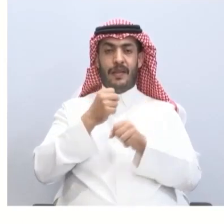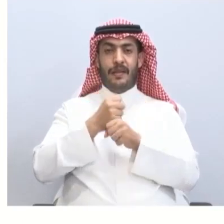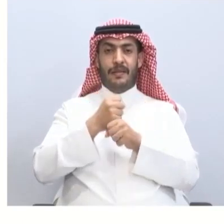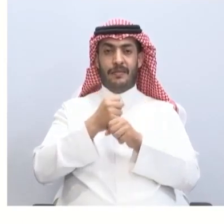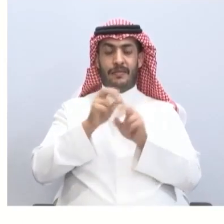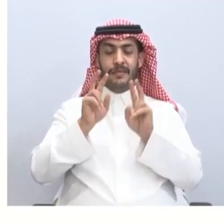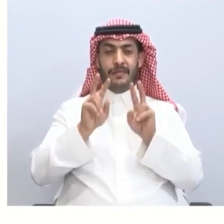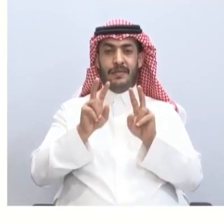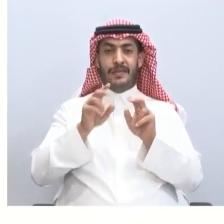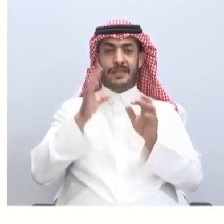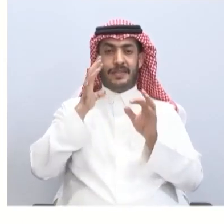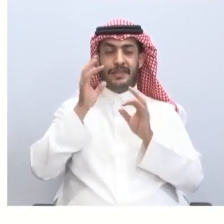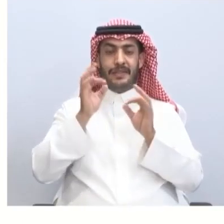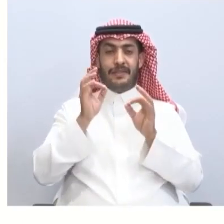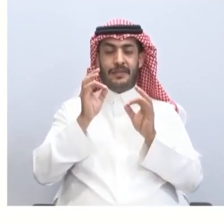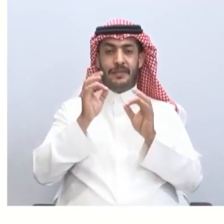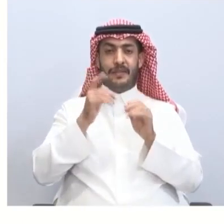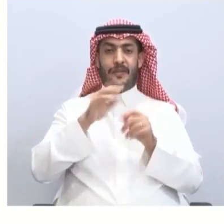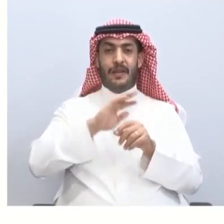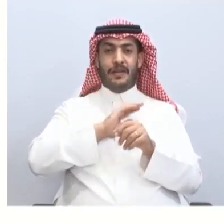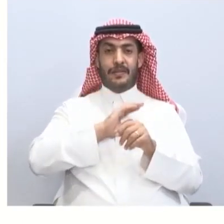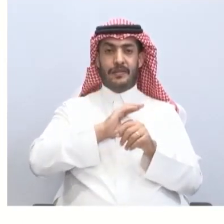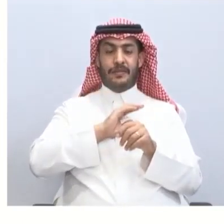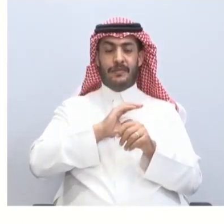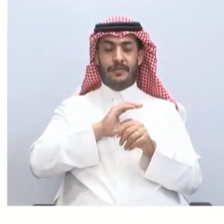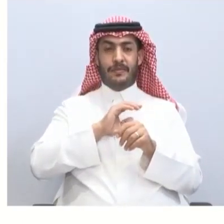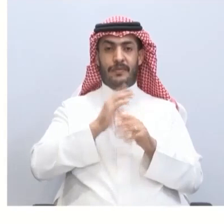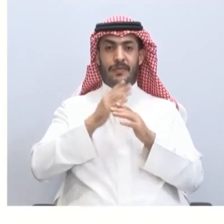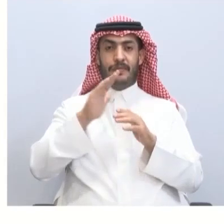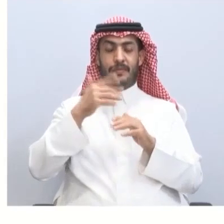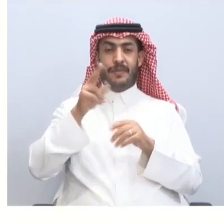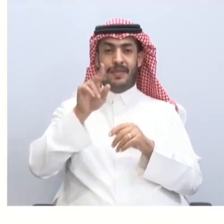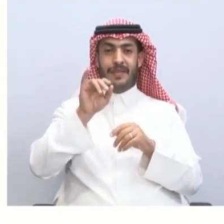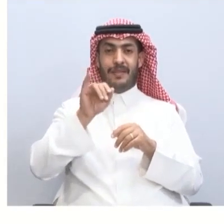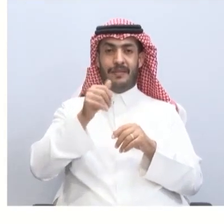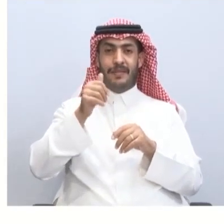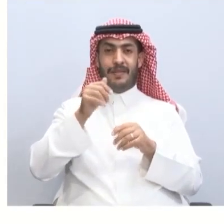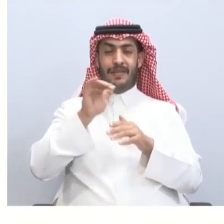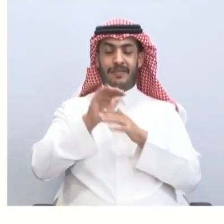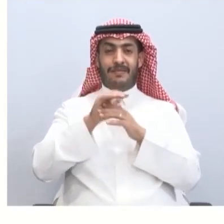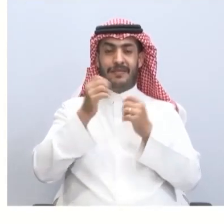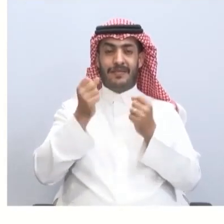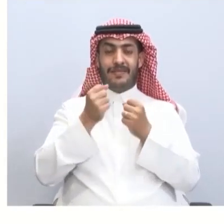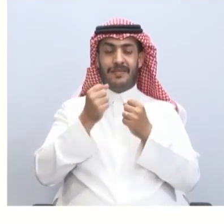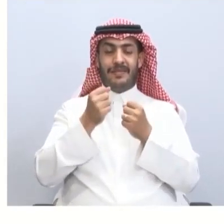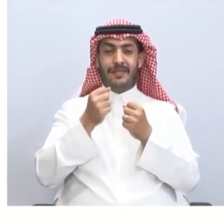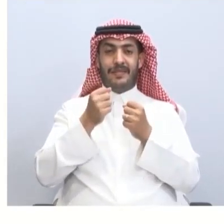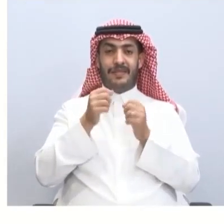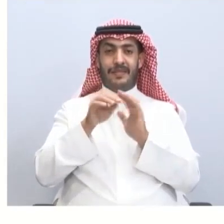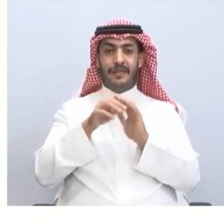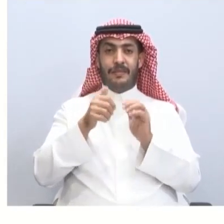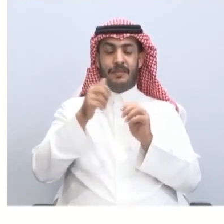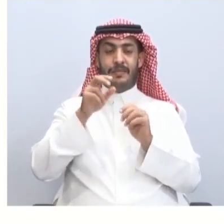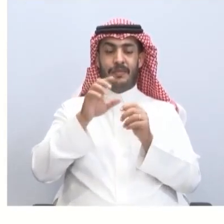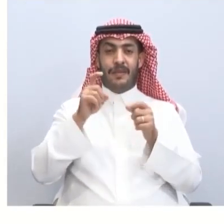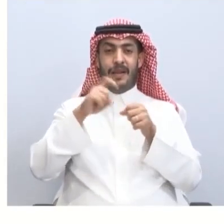الاستقرار السياسي والعسكري فيها بعد ان تم في الدرس وتعرفنا في الدرس السابق على ما تم